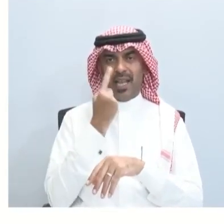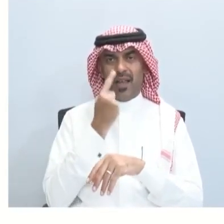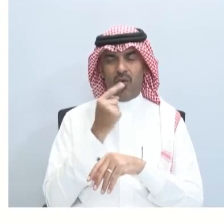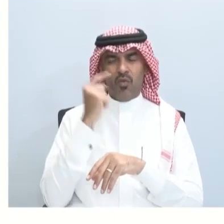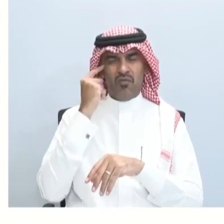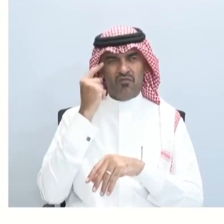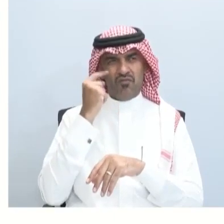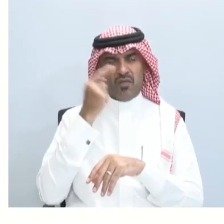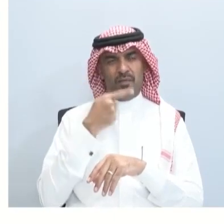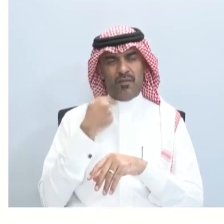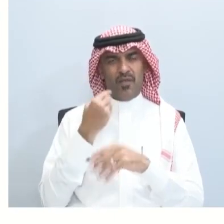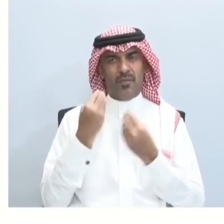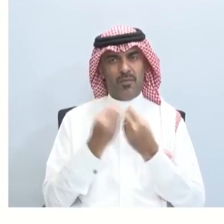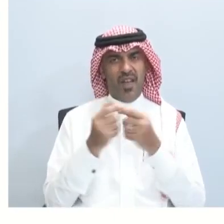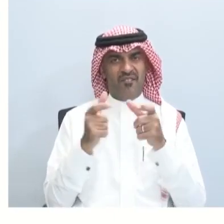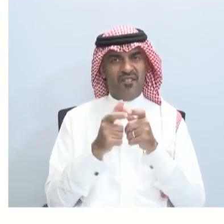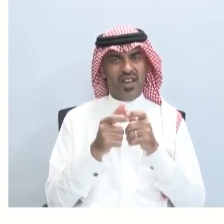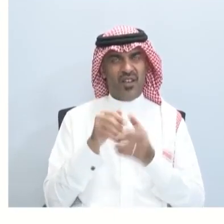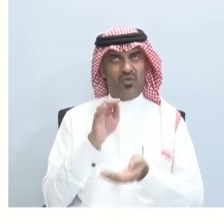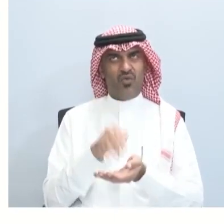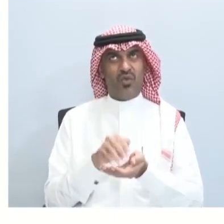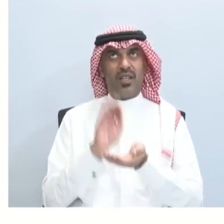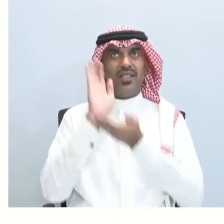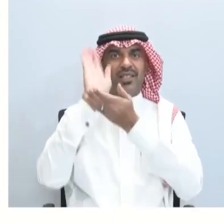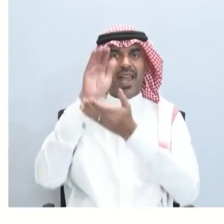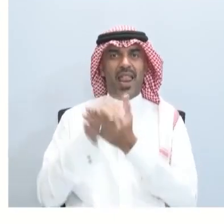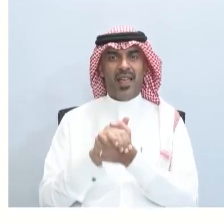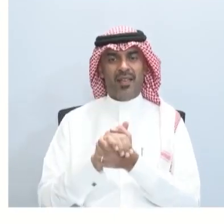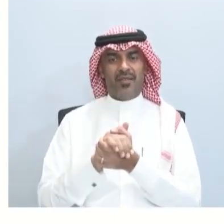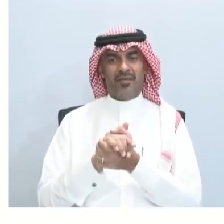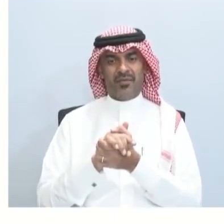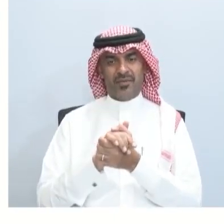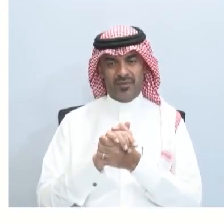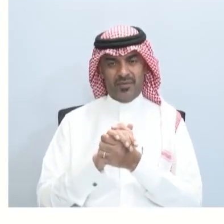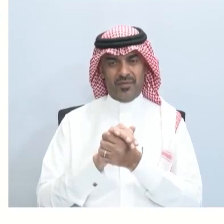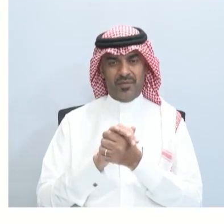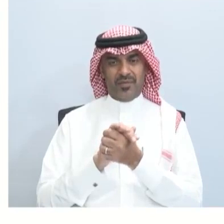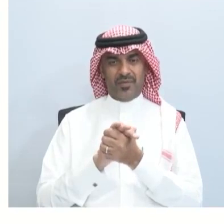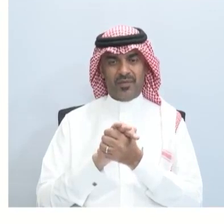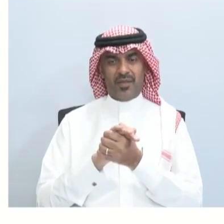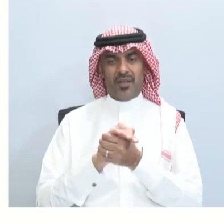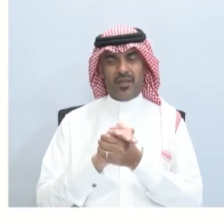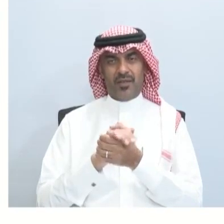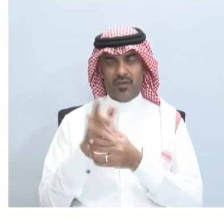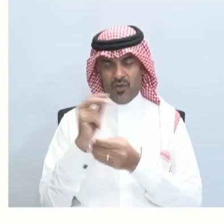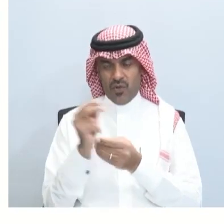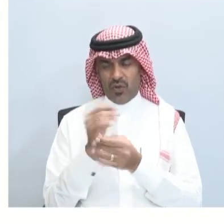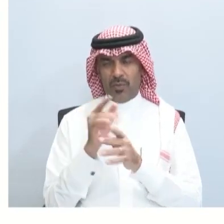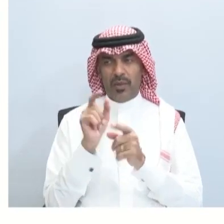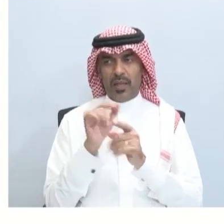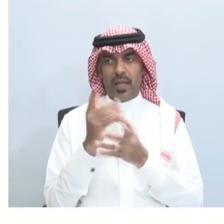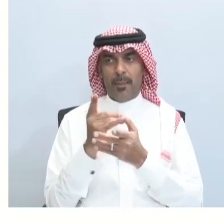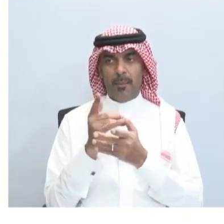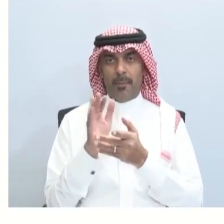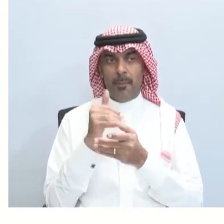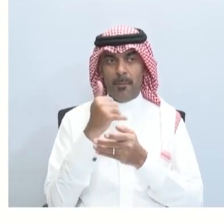في الانضمام الى فريق كره السله الممتاز اكتب متباينه لو حلها لتحديد بعد كم سنه يمكنه الانضمام الى